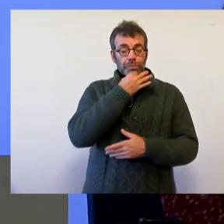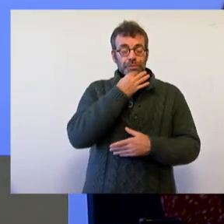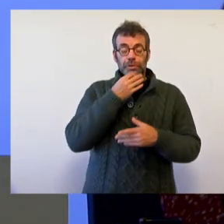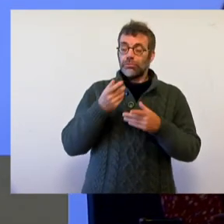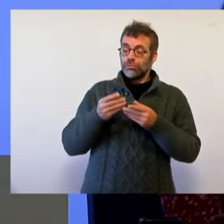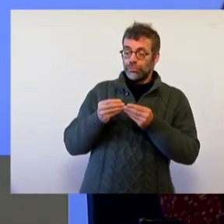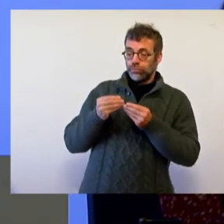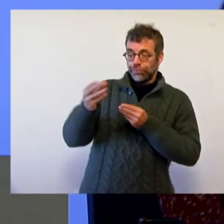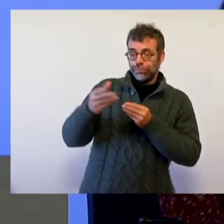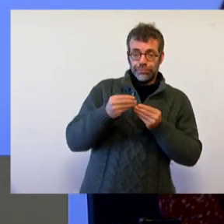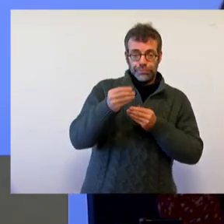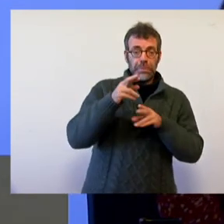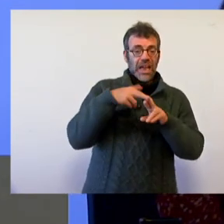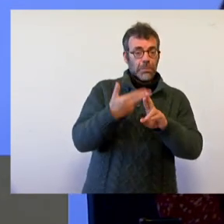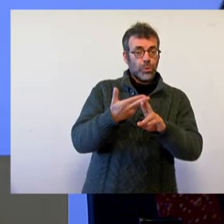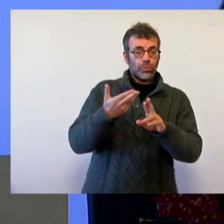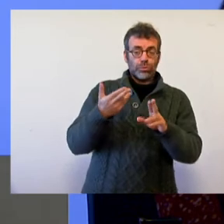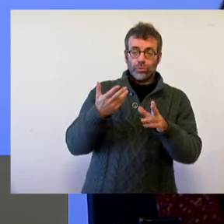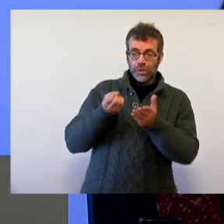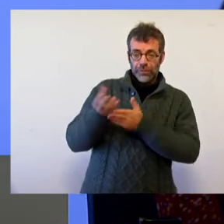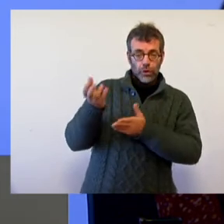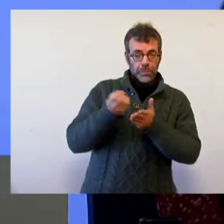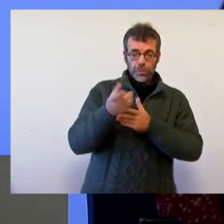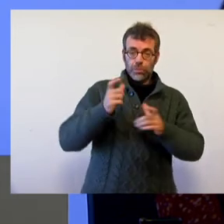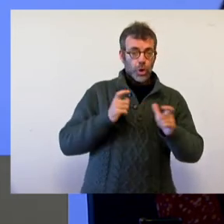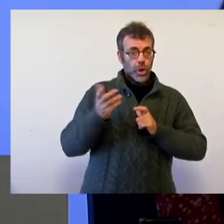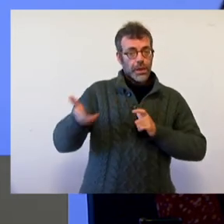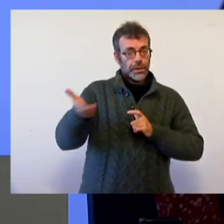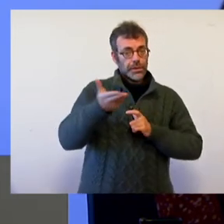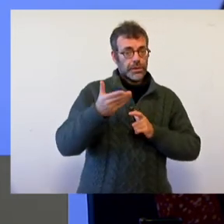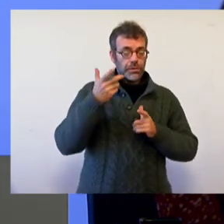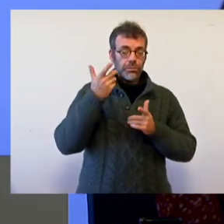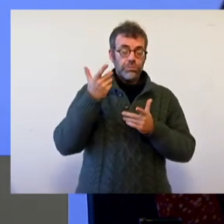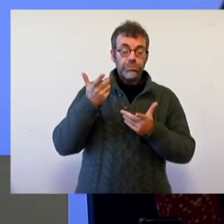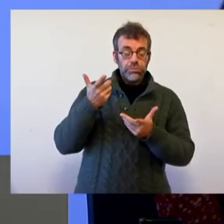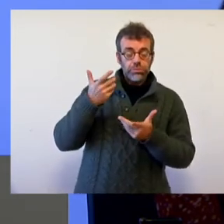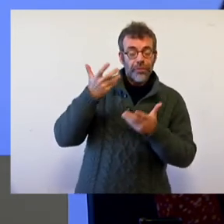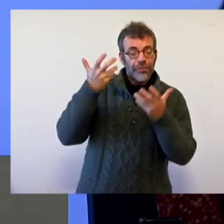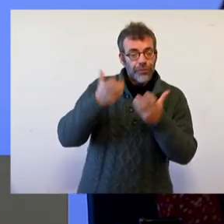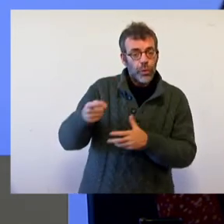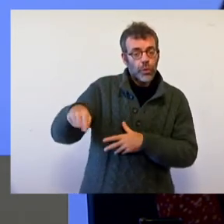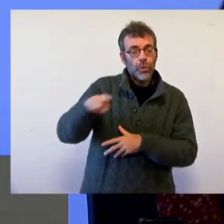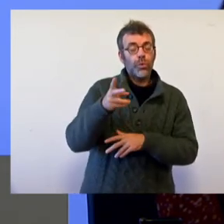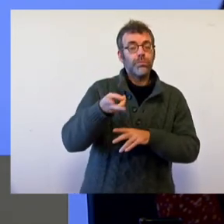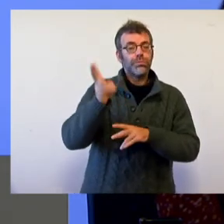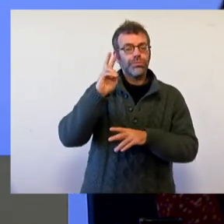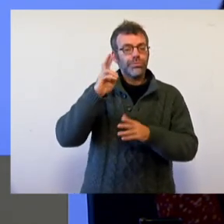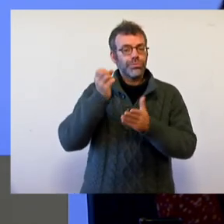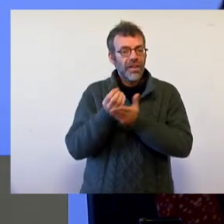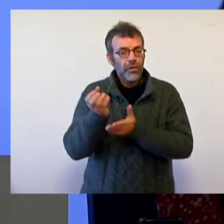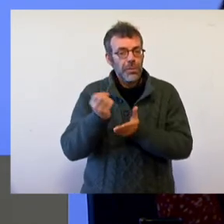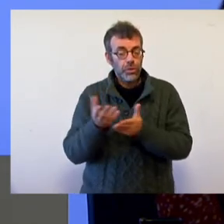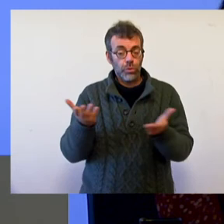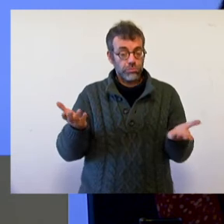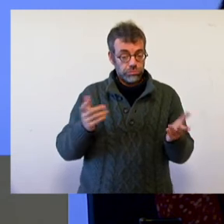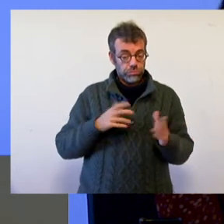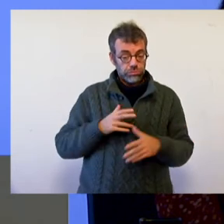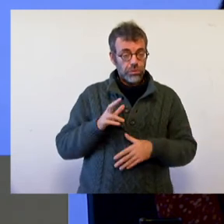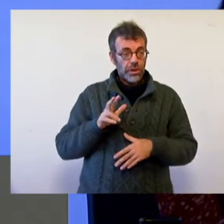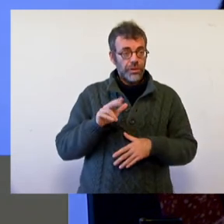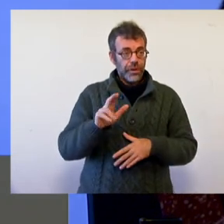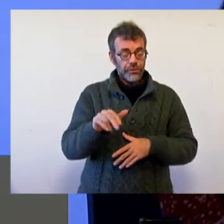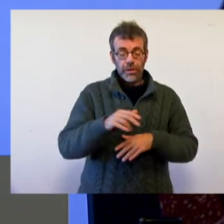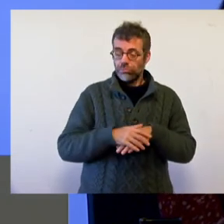et évidemment en contribuant dans l'esprit des intervenants précédents à en donner les